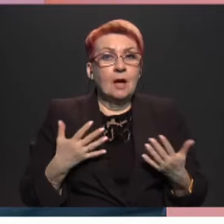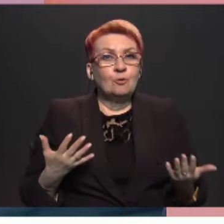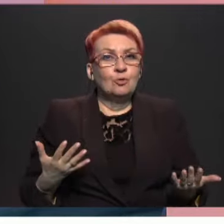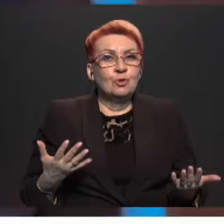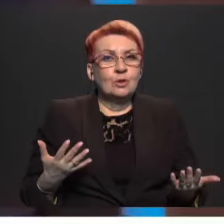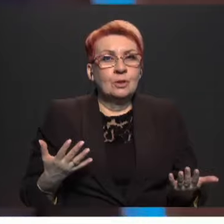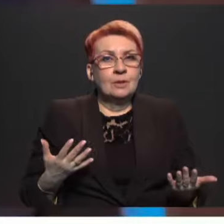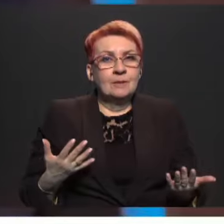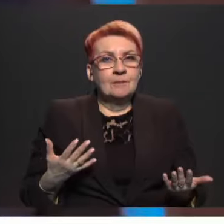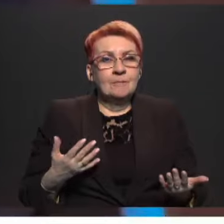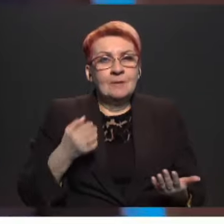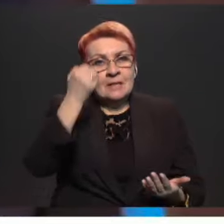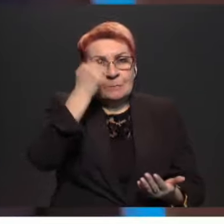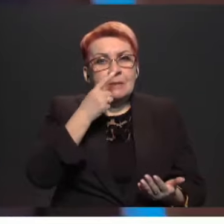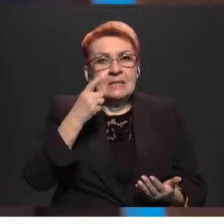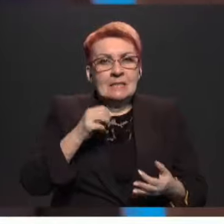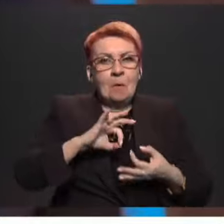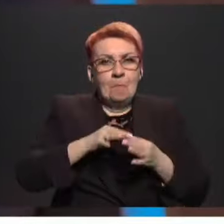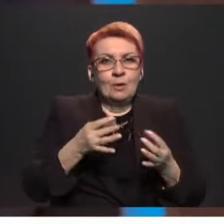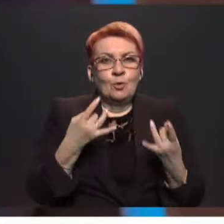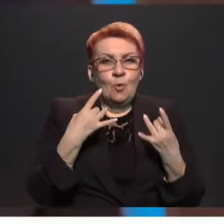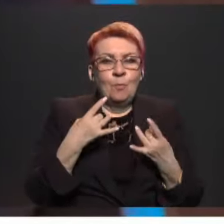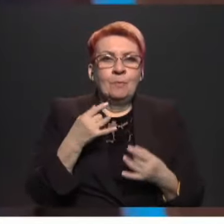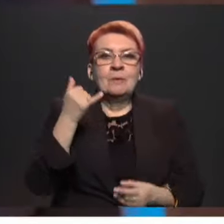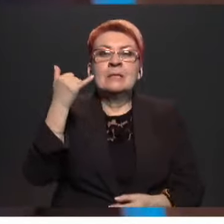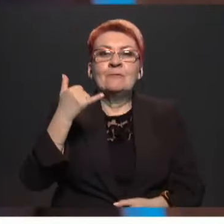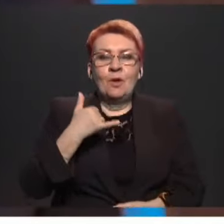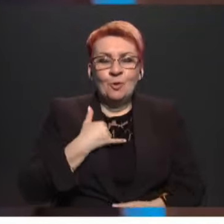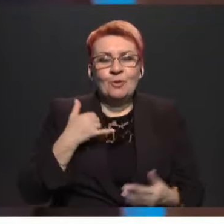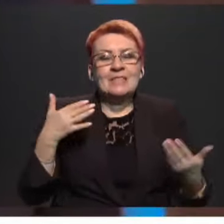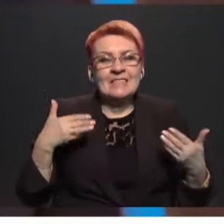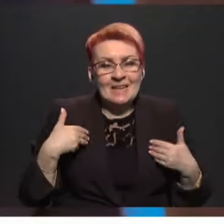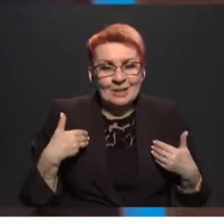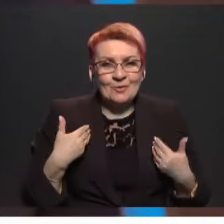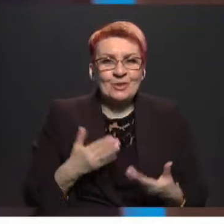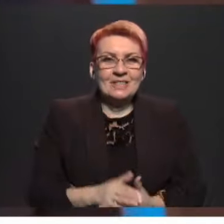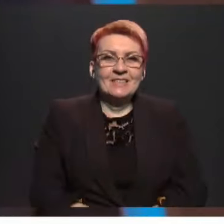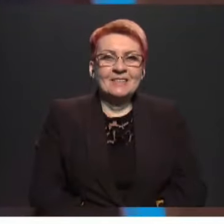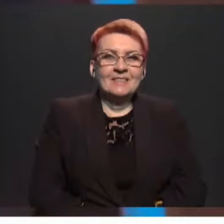за такое подробное разъяснение. У нас есть теперь телефонный звонок. Здравствуйте, вы в эфире.